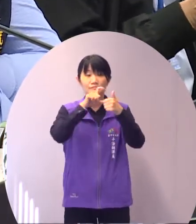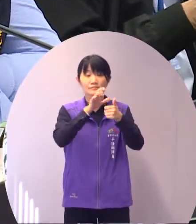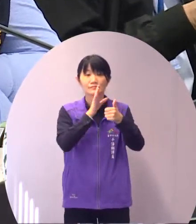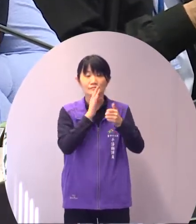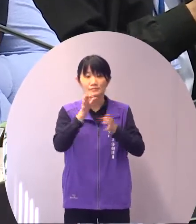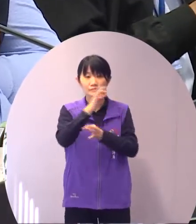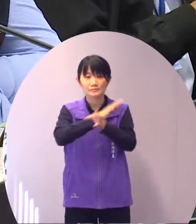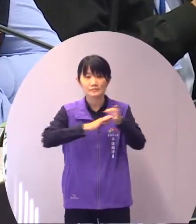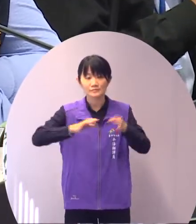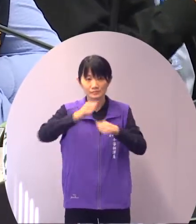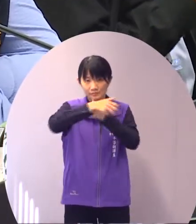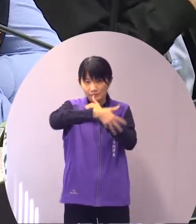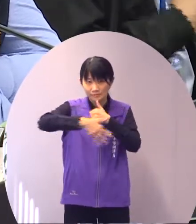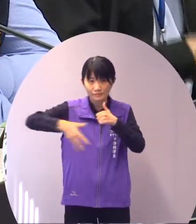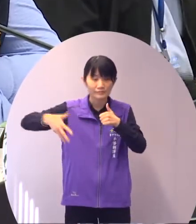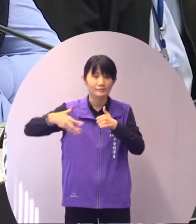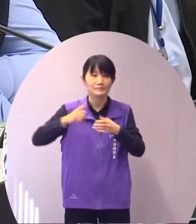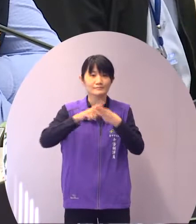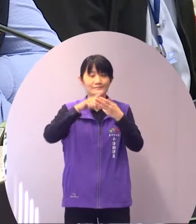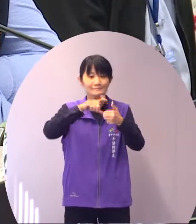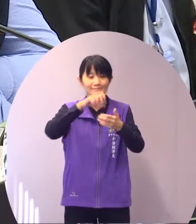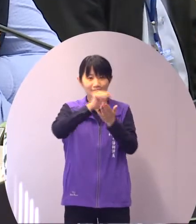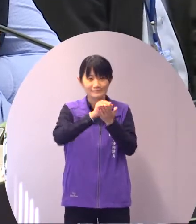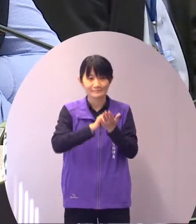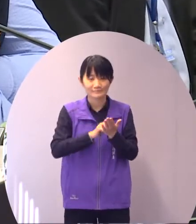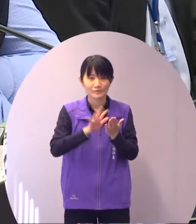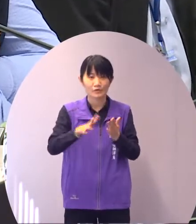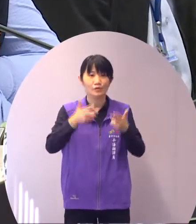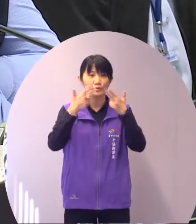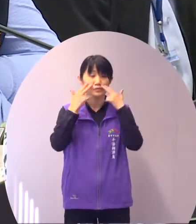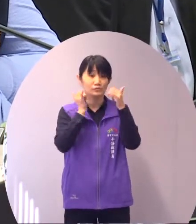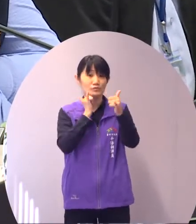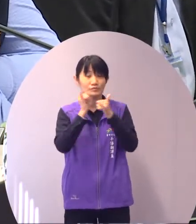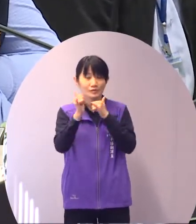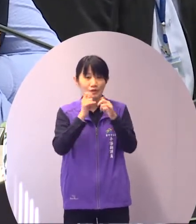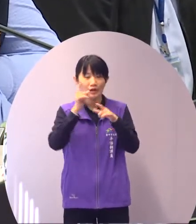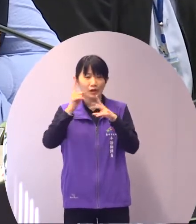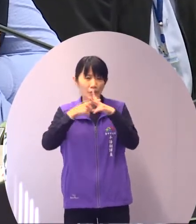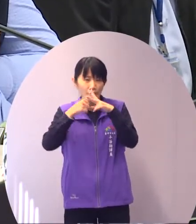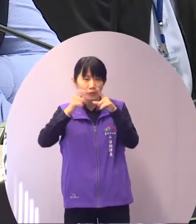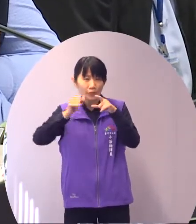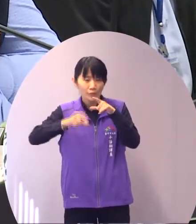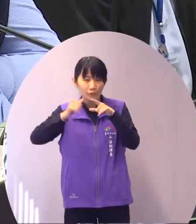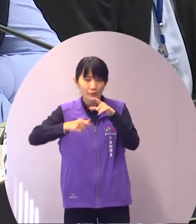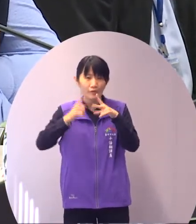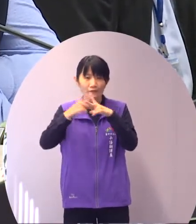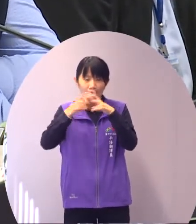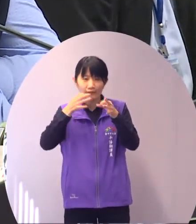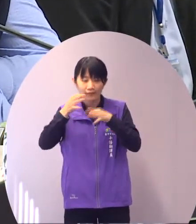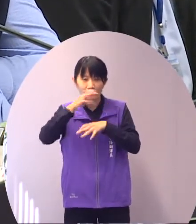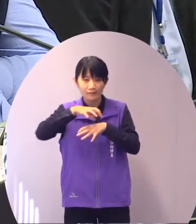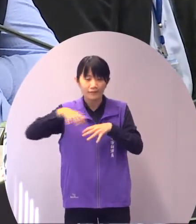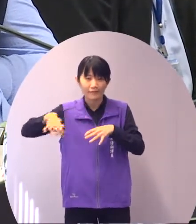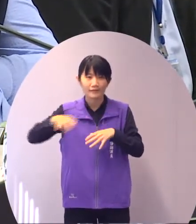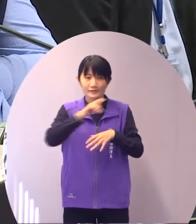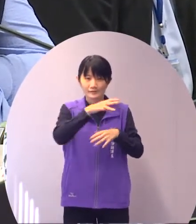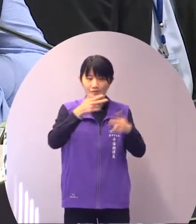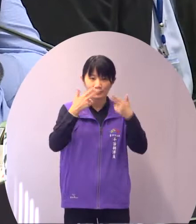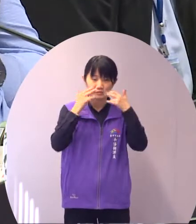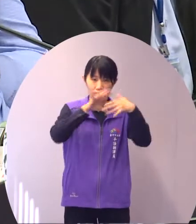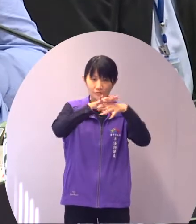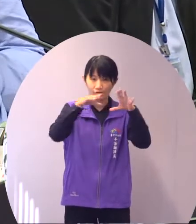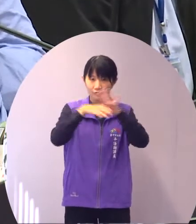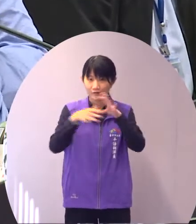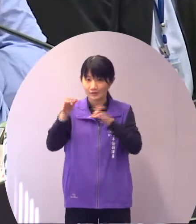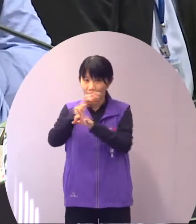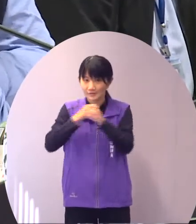在刊物里面跟大家分享我们原住民的微型事业体在这个大城市里面如何用原住民文化作为经济发